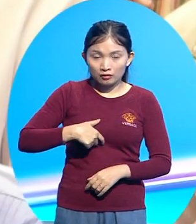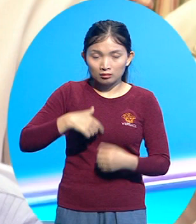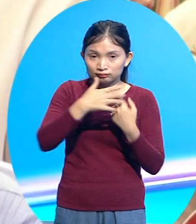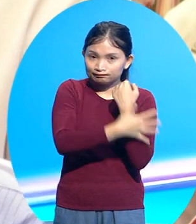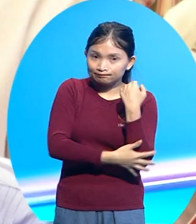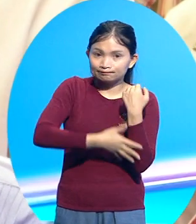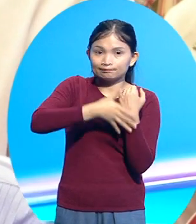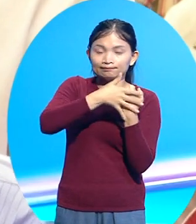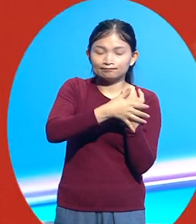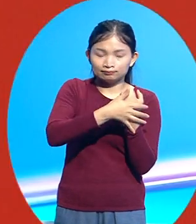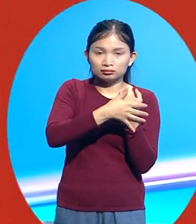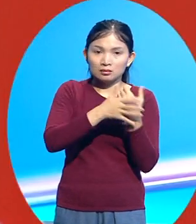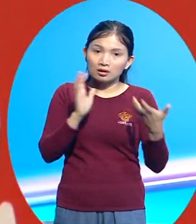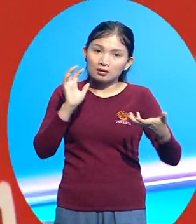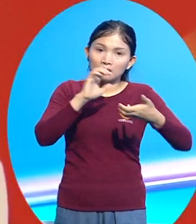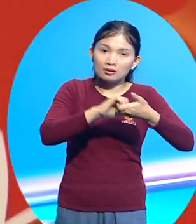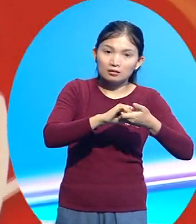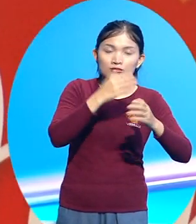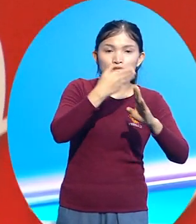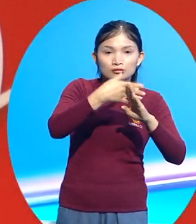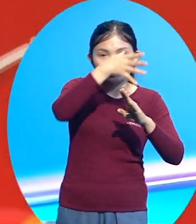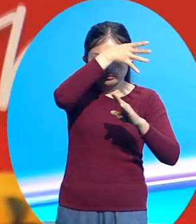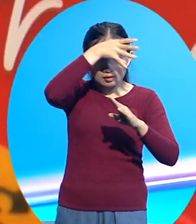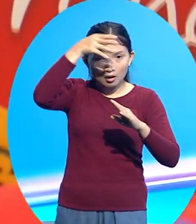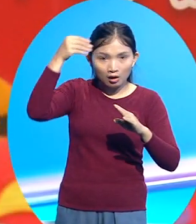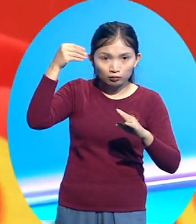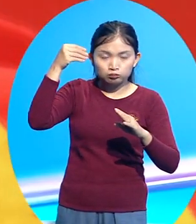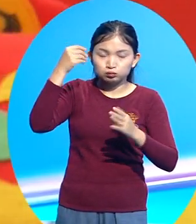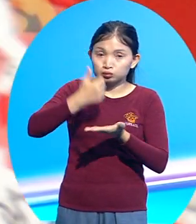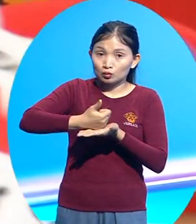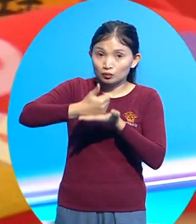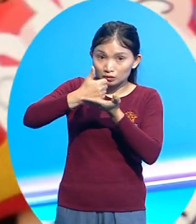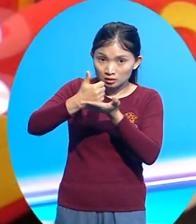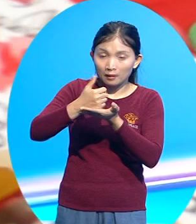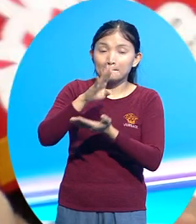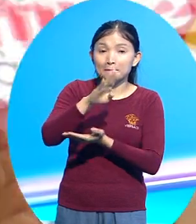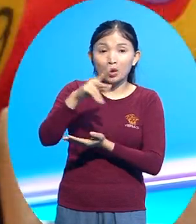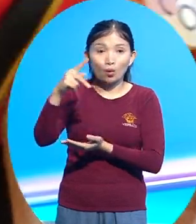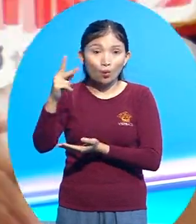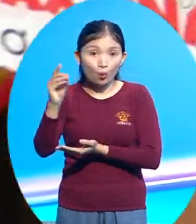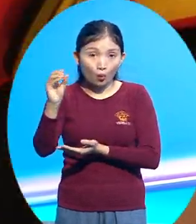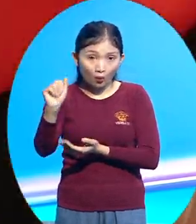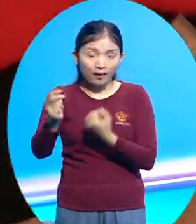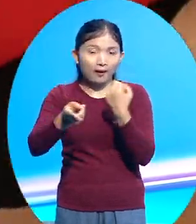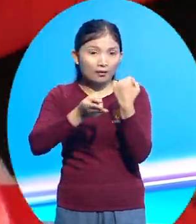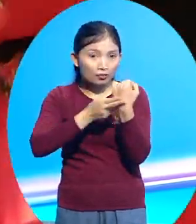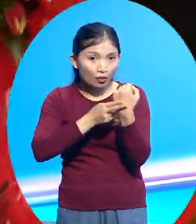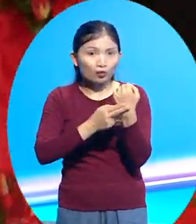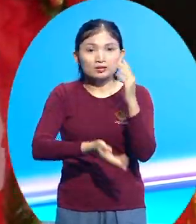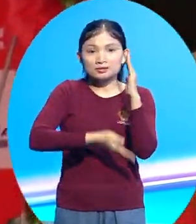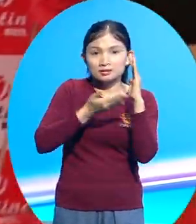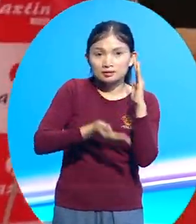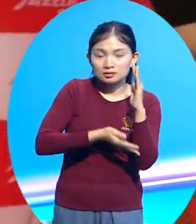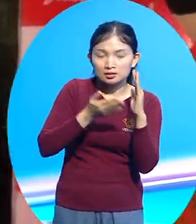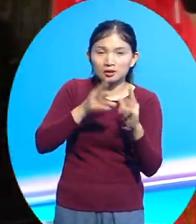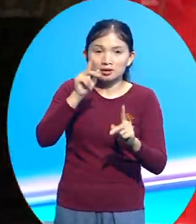dạy với hơn 40 trường đại học hàng đầu tại Việt Nam như Đại học Bách khoa Hà Nội, Đại học Xây dựng, Đại học Kinh tế Quốc dân. Đây là minh chứng rõ nhất cho